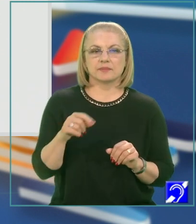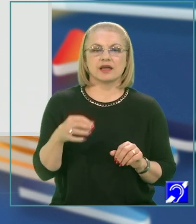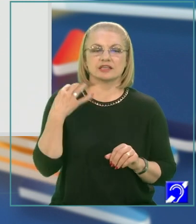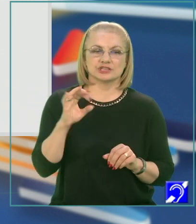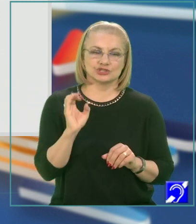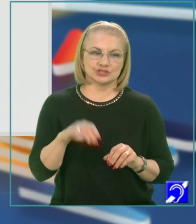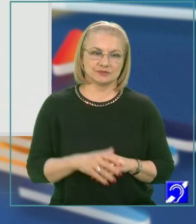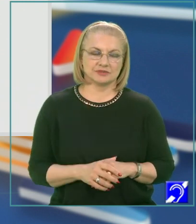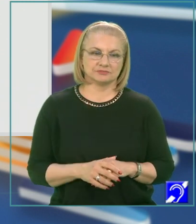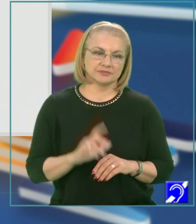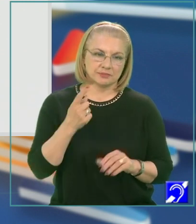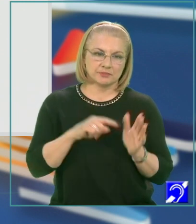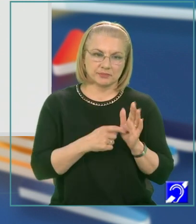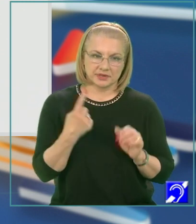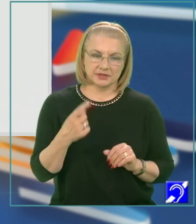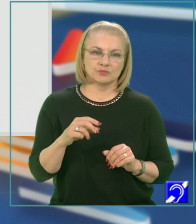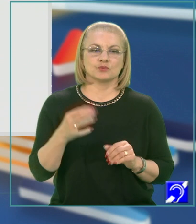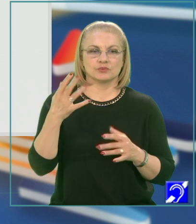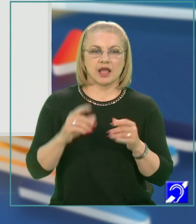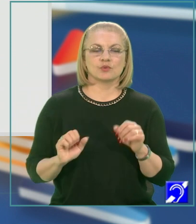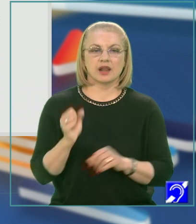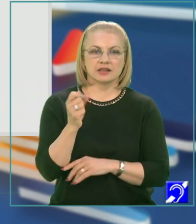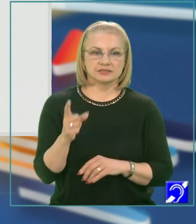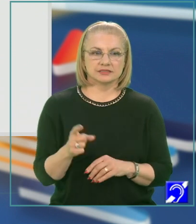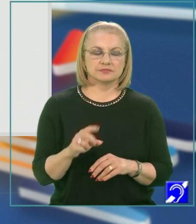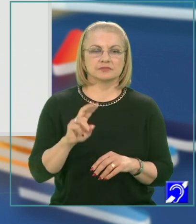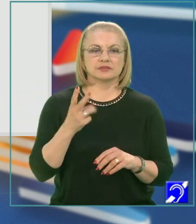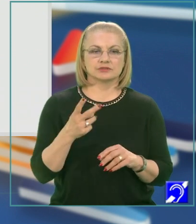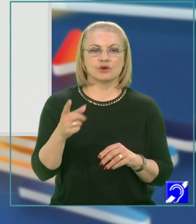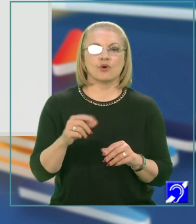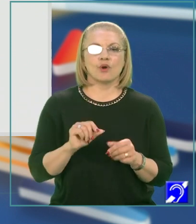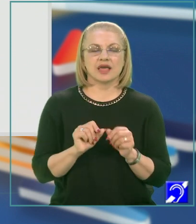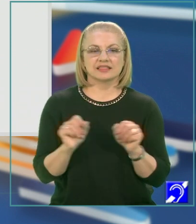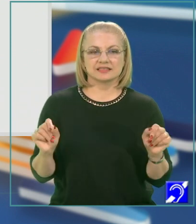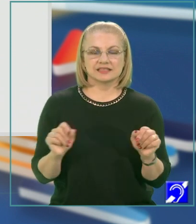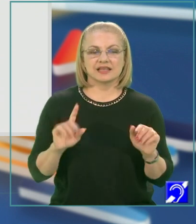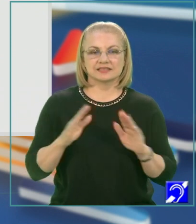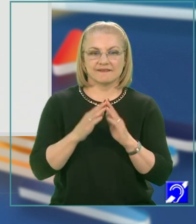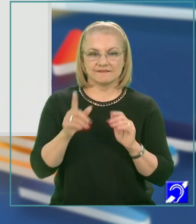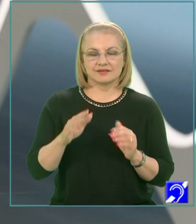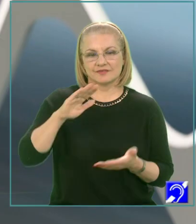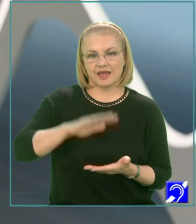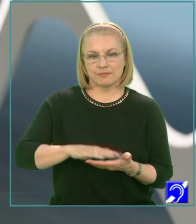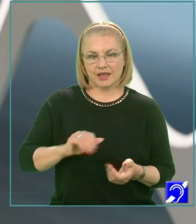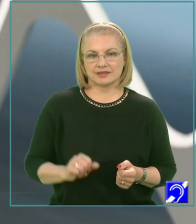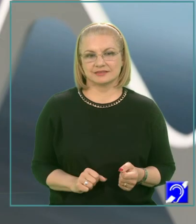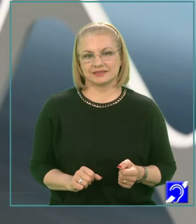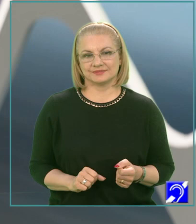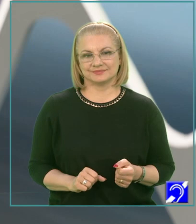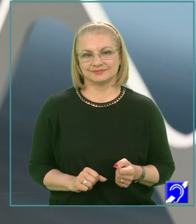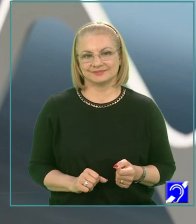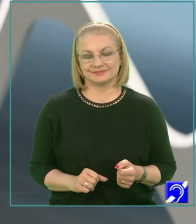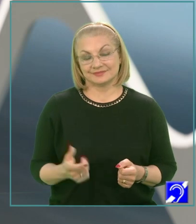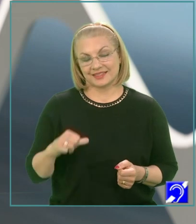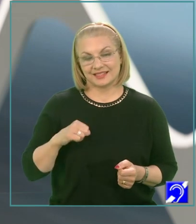Calculăm înălțimea, ăsta e primul punct, să determinăm distanța de la un vârf al bazei la fața laterală opusă. Asta e un punct interesant și poate